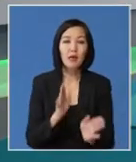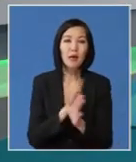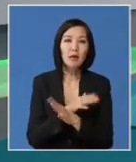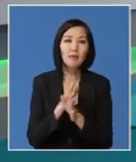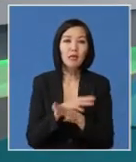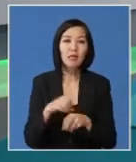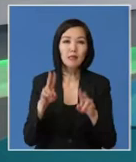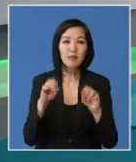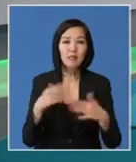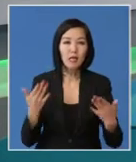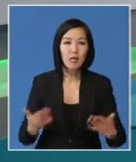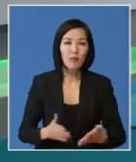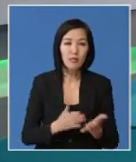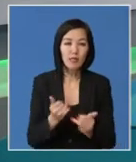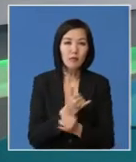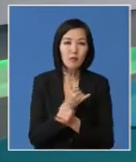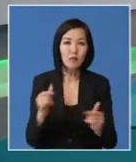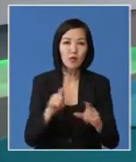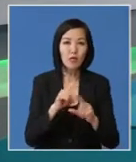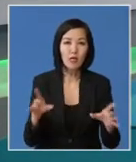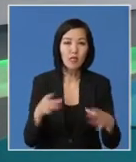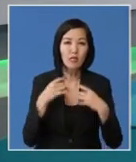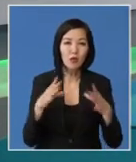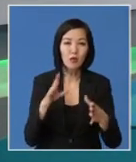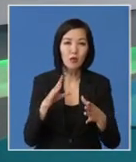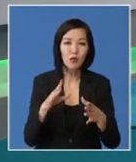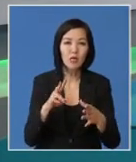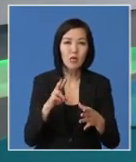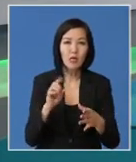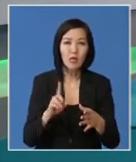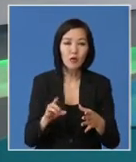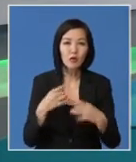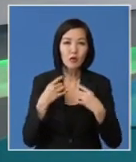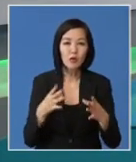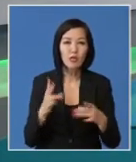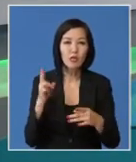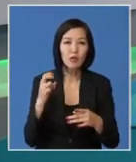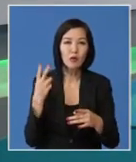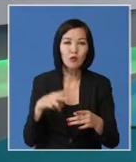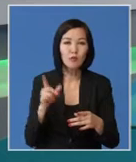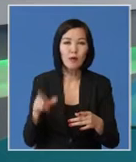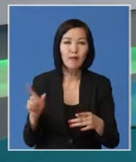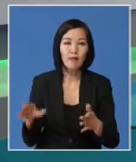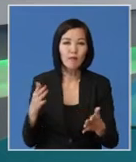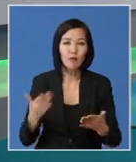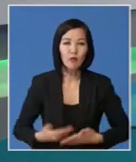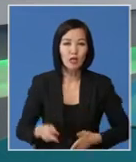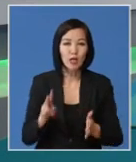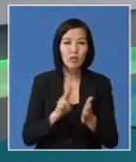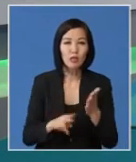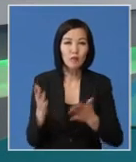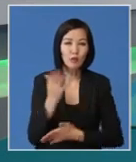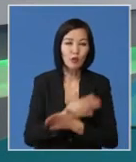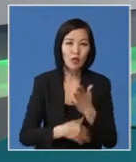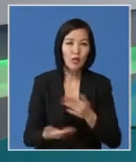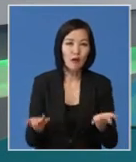Қапшағайдағы арнаулы әлеуметтік қызмет көрсету орталығында әз наурыз мейрамы тойланды. Бүгінде онда 220 адам тұрады. Онда 70-ке жуығы мүгедек